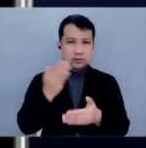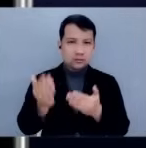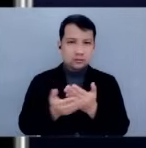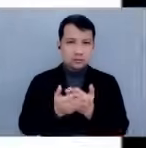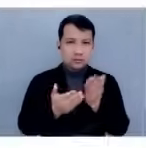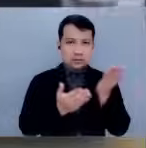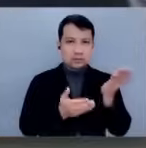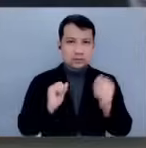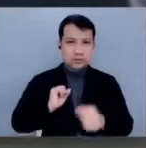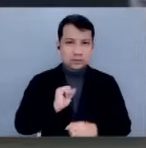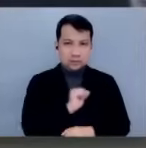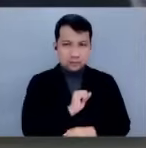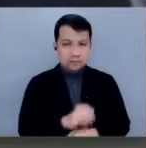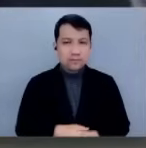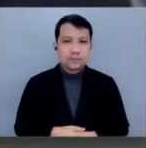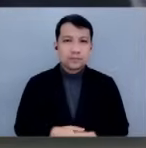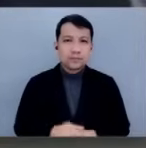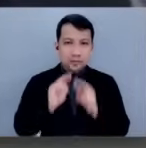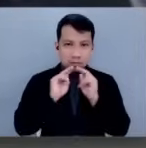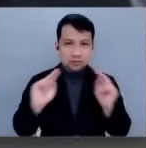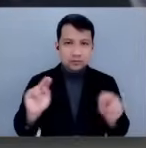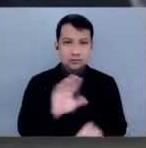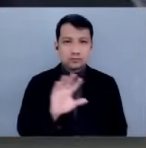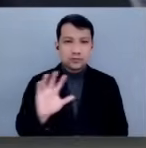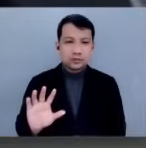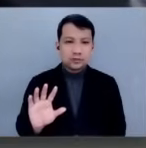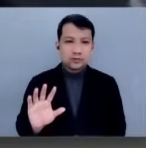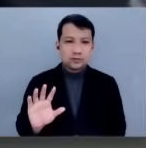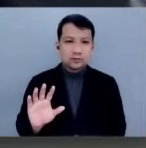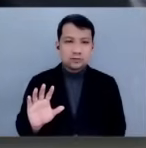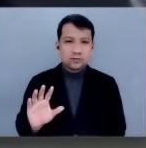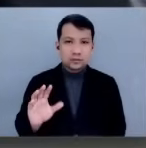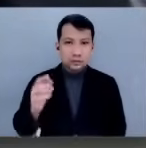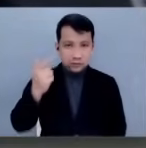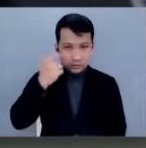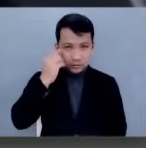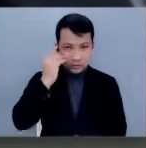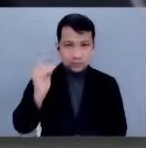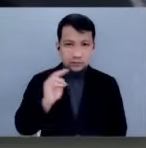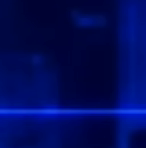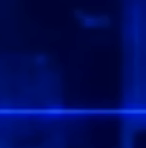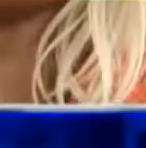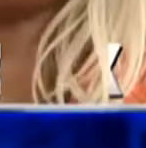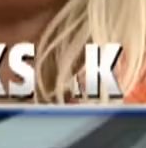Senado. Nagbabalita mula sa Frontline, Gary De Leon, News 5.